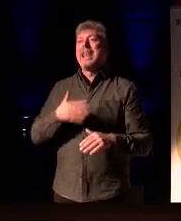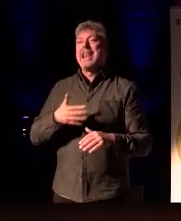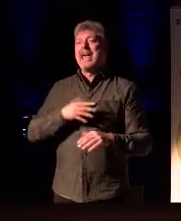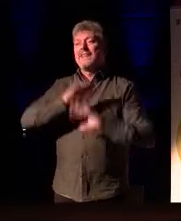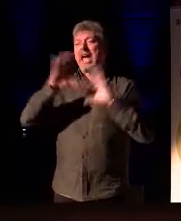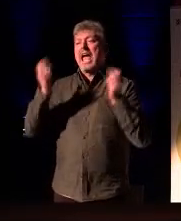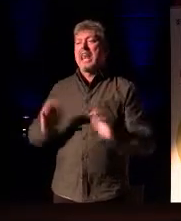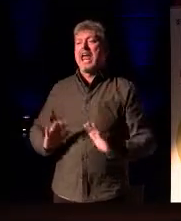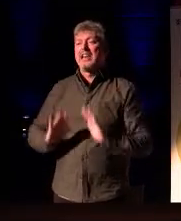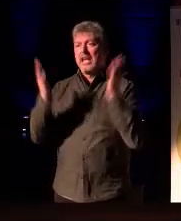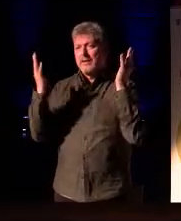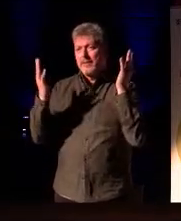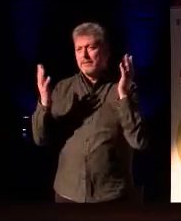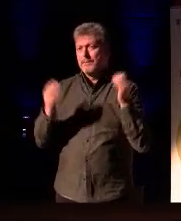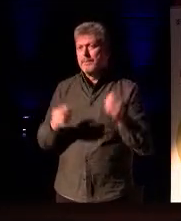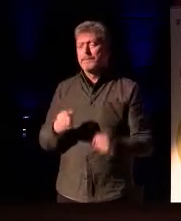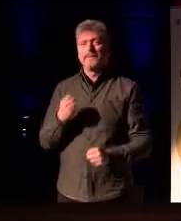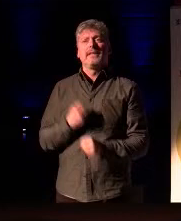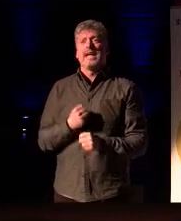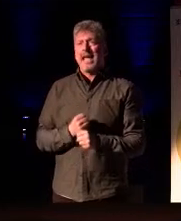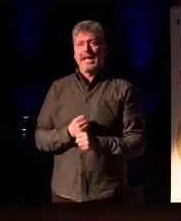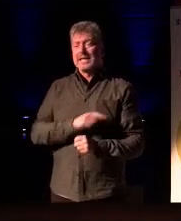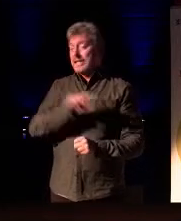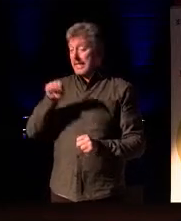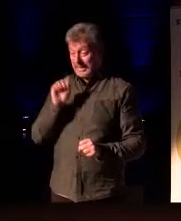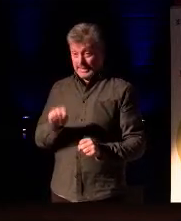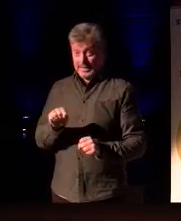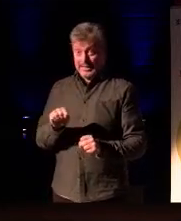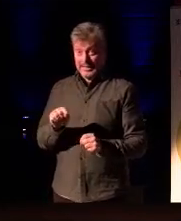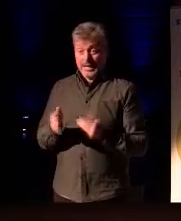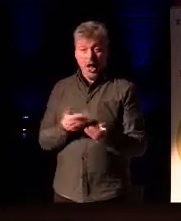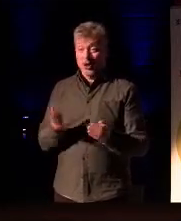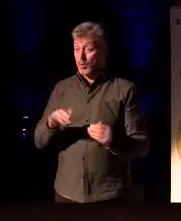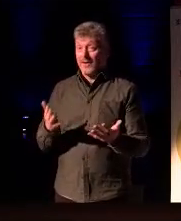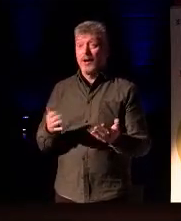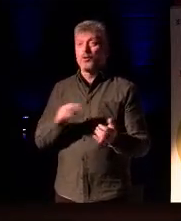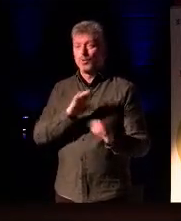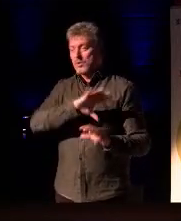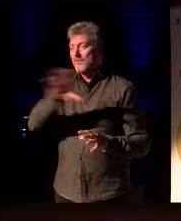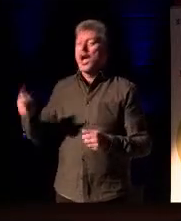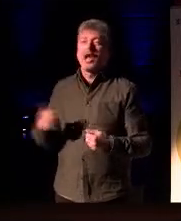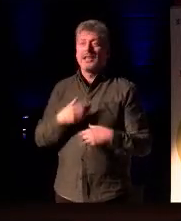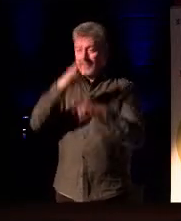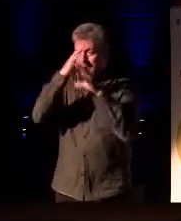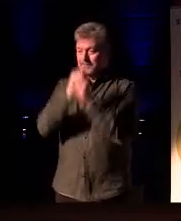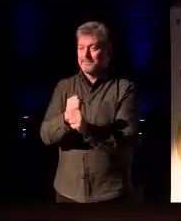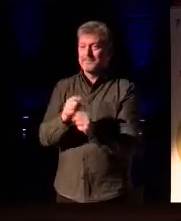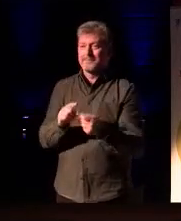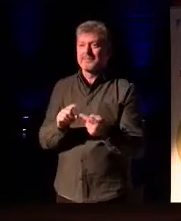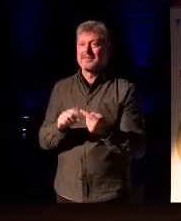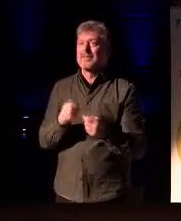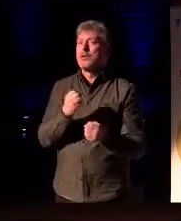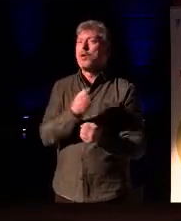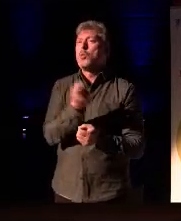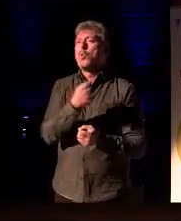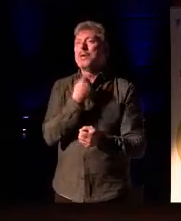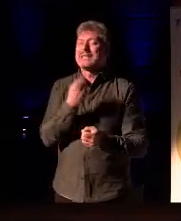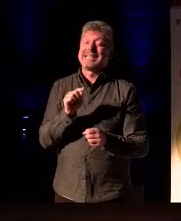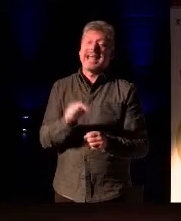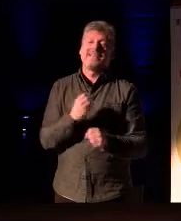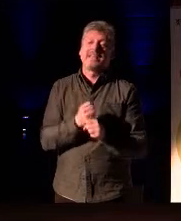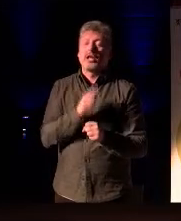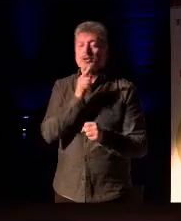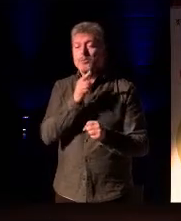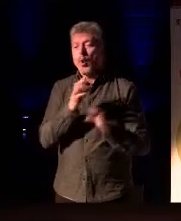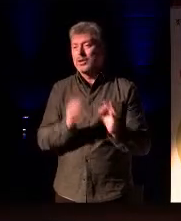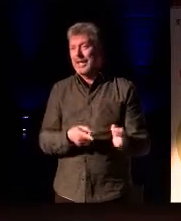tenker at det handler egentlig om ting vi alle er opptatt av. Noen kaller det egentlig små ting. Noen